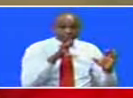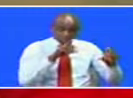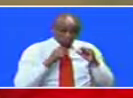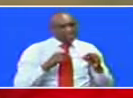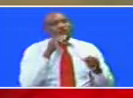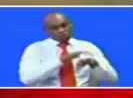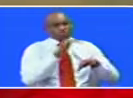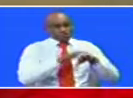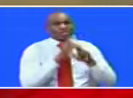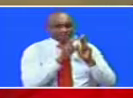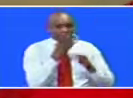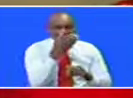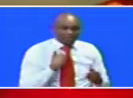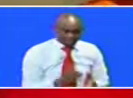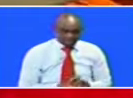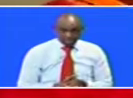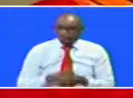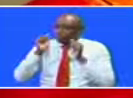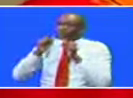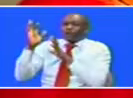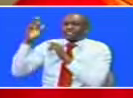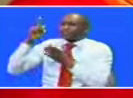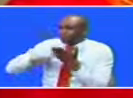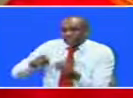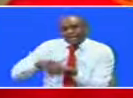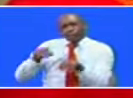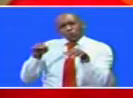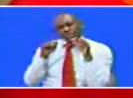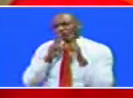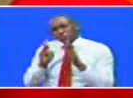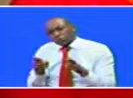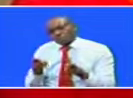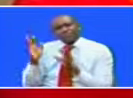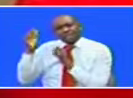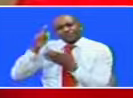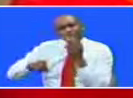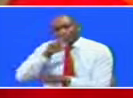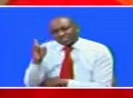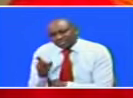mbaya. Ndiyo. Yeah. Kwa hiyo tutarajie nini tunapo labda ngojea matokeo hapa?